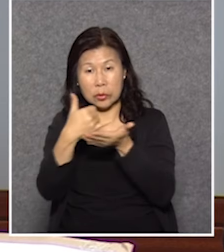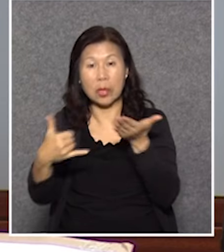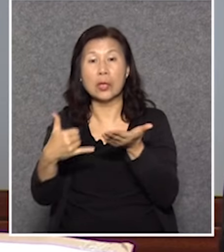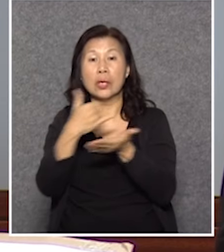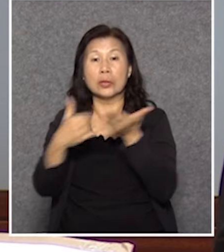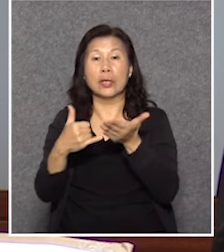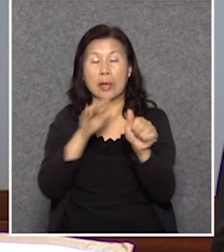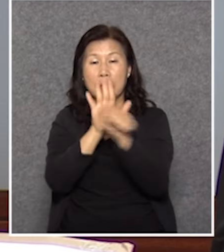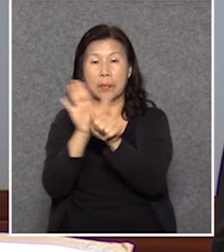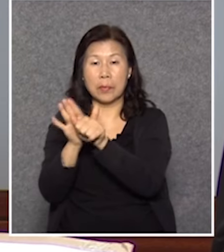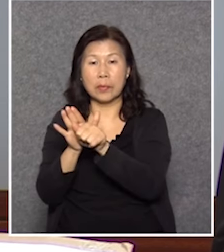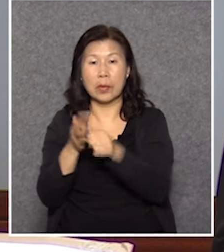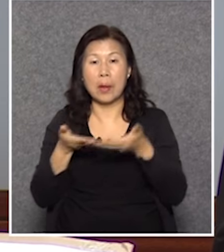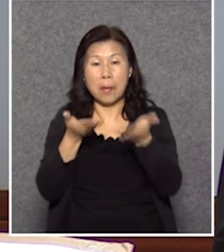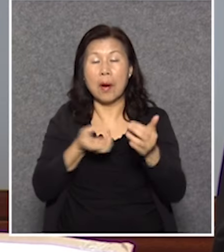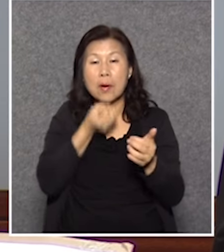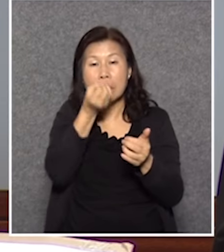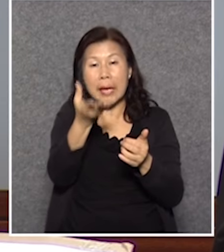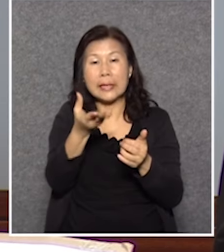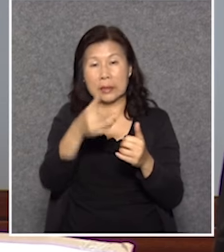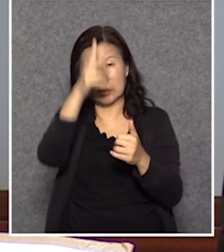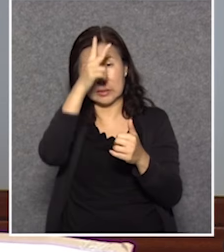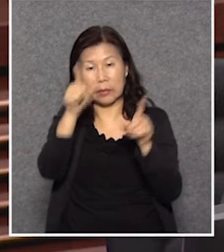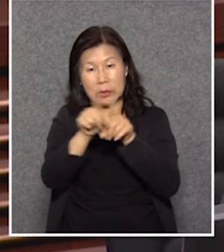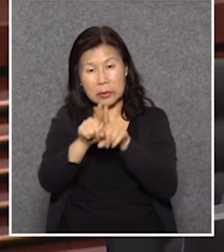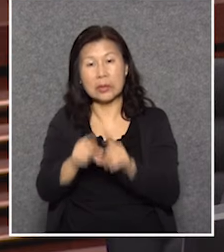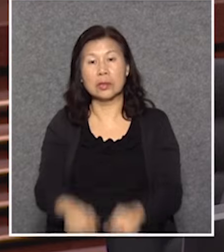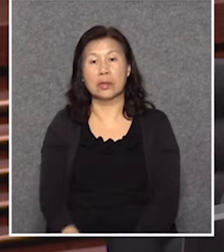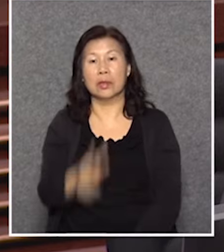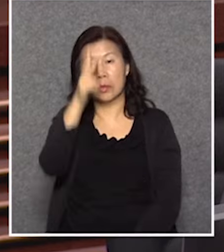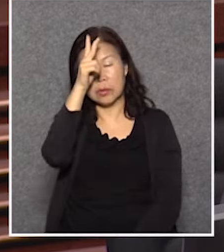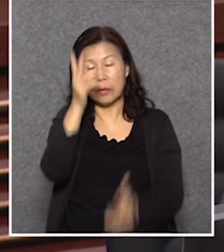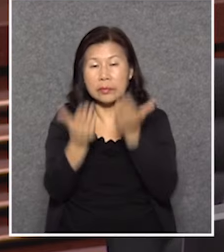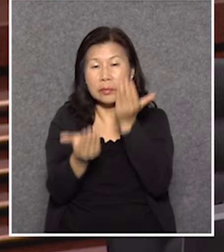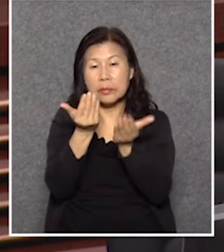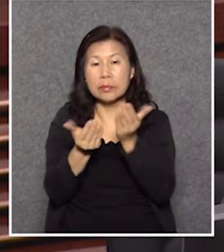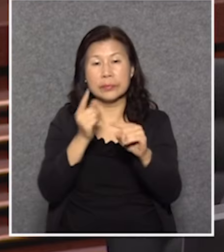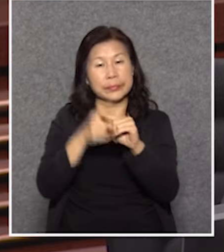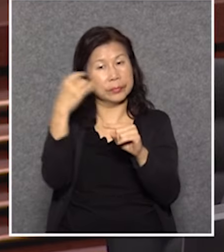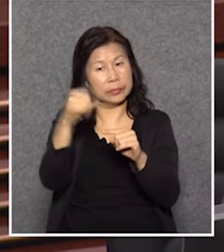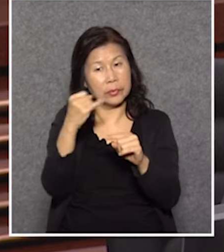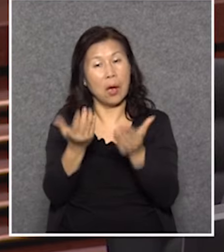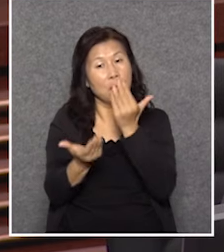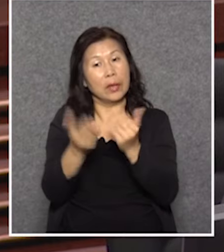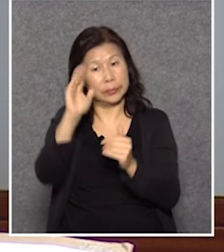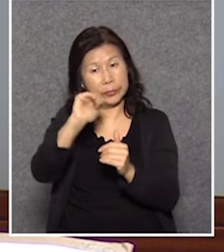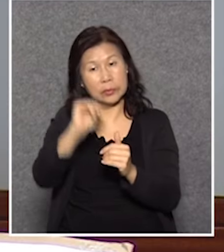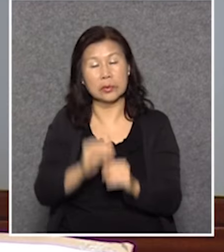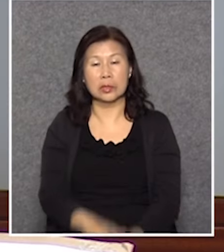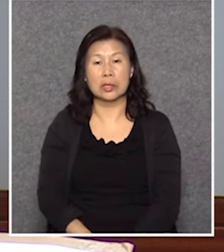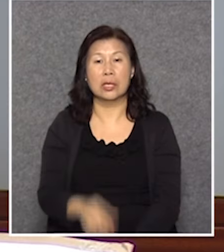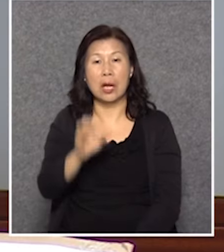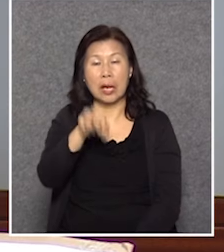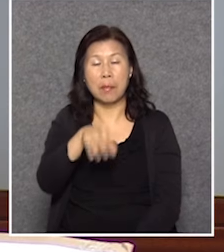這個政府當局嘅，政府當局可能話係唔得，可能係得，你就唔好話冇建